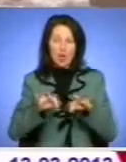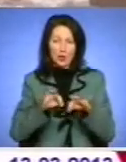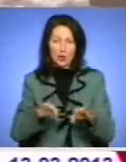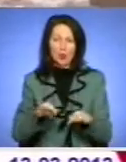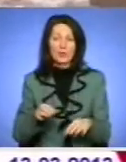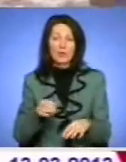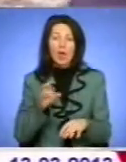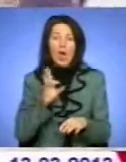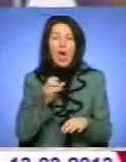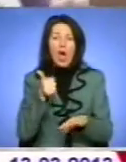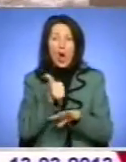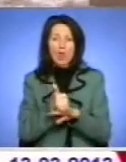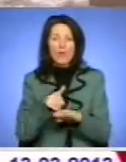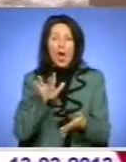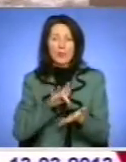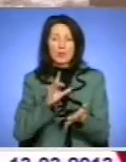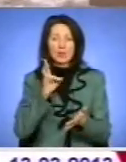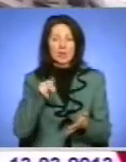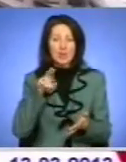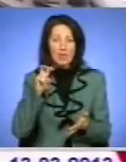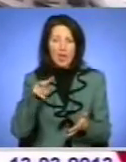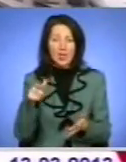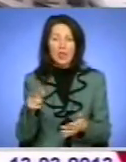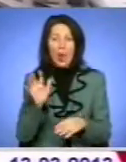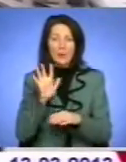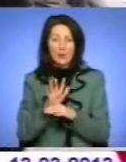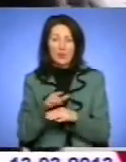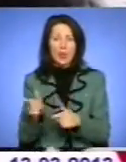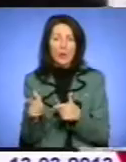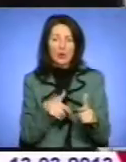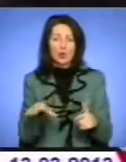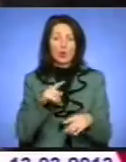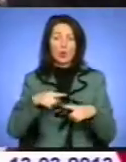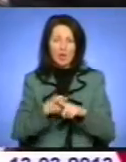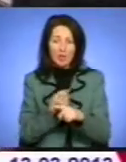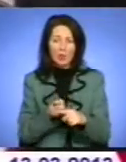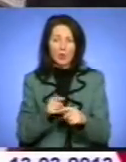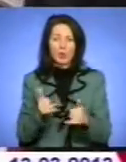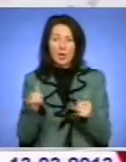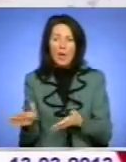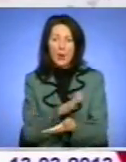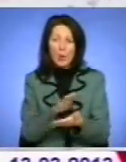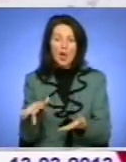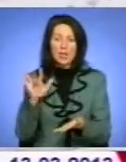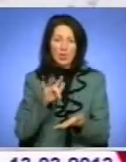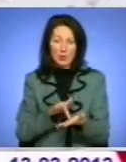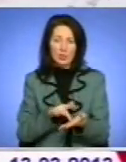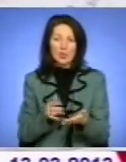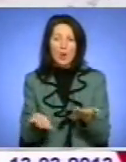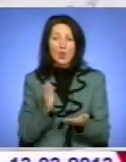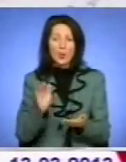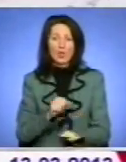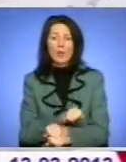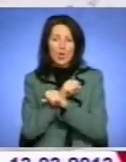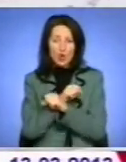усю техніку, яку застосовують для прибирання міста. Можливо, буде паралізований рух на дорогах. Відтак водіїв просять без нагальної потреби